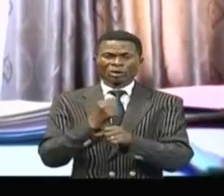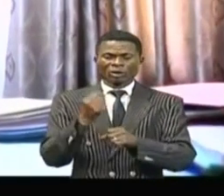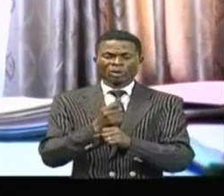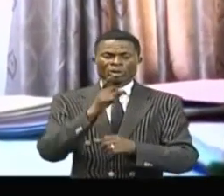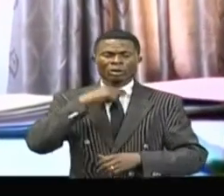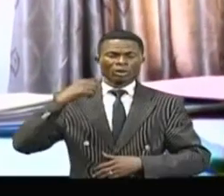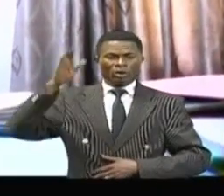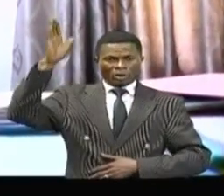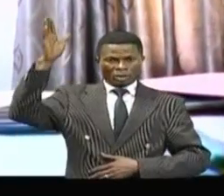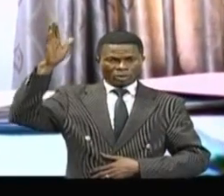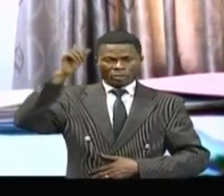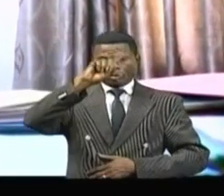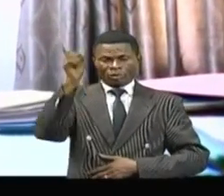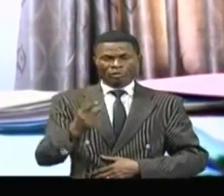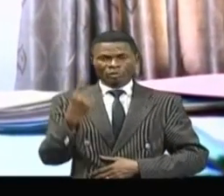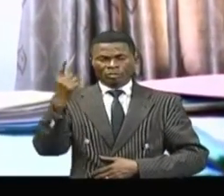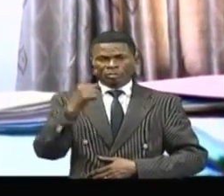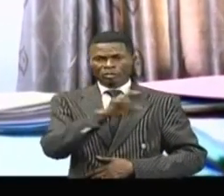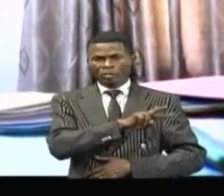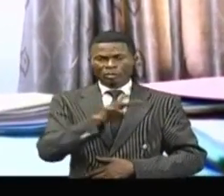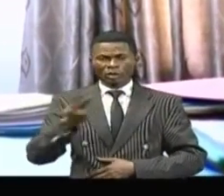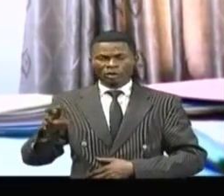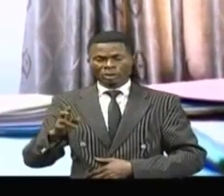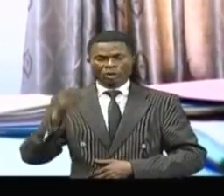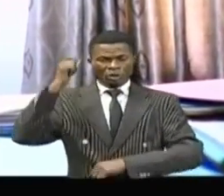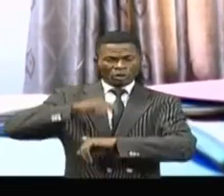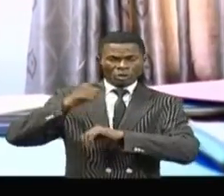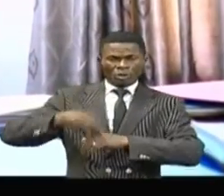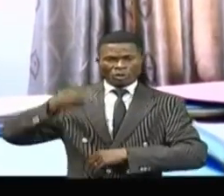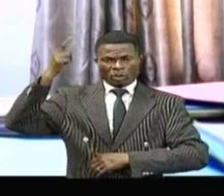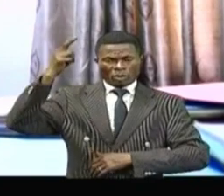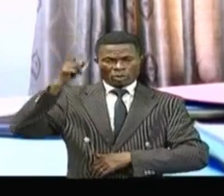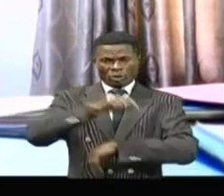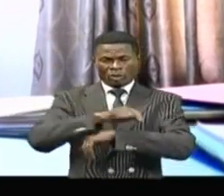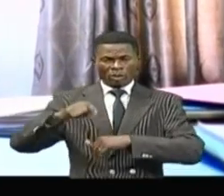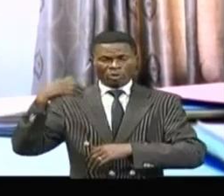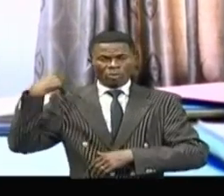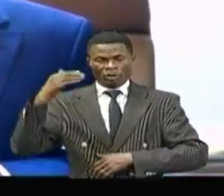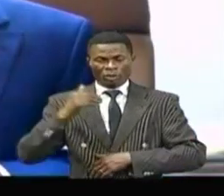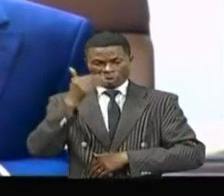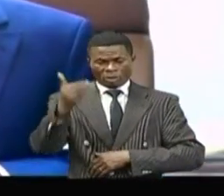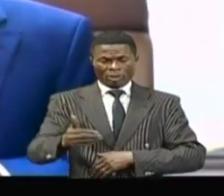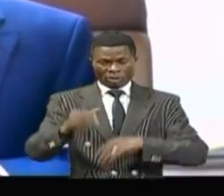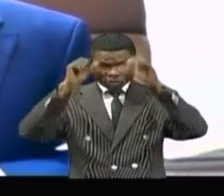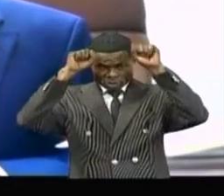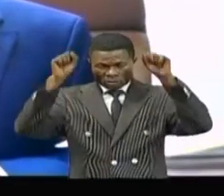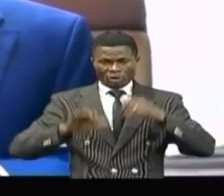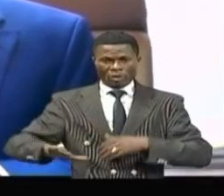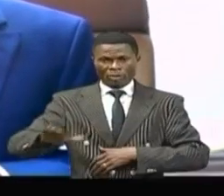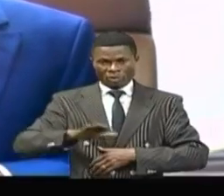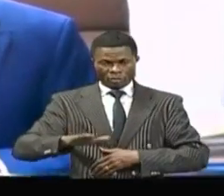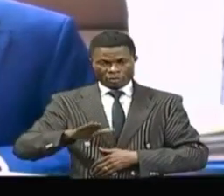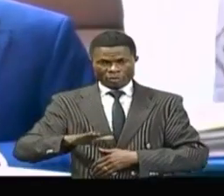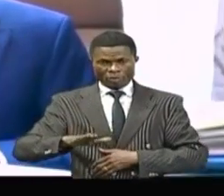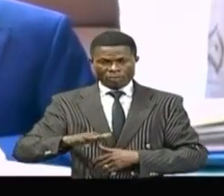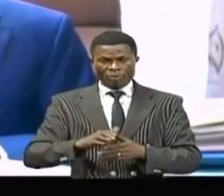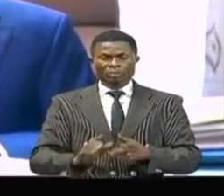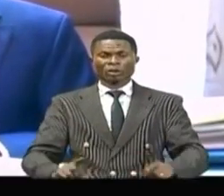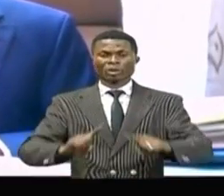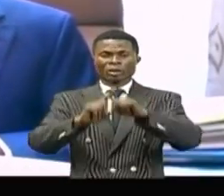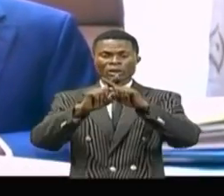serments le 31 août 2022 de hauts magistrats des différentes instances judiciaires devant le président de la République et le conflit